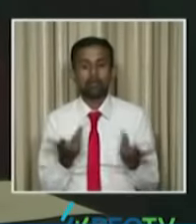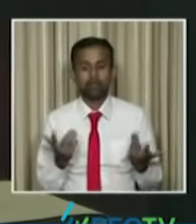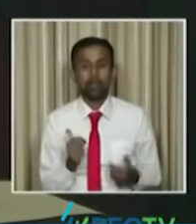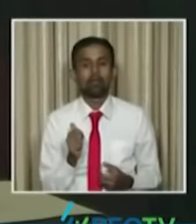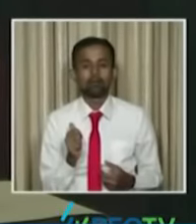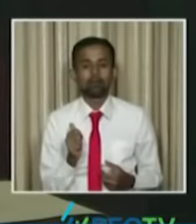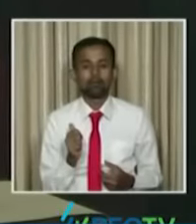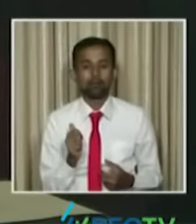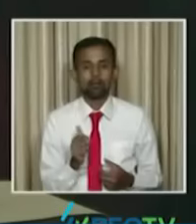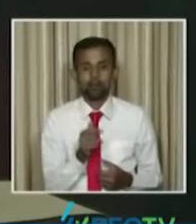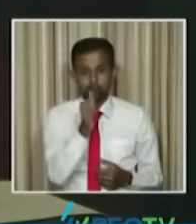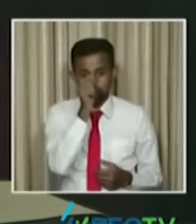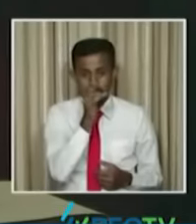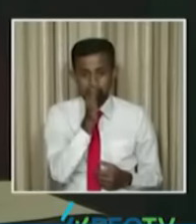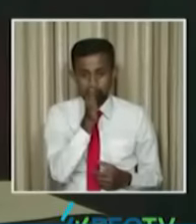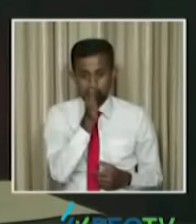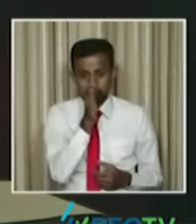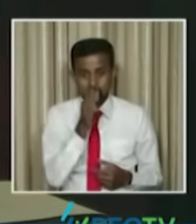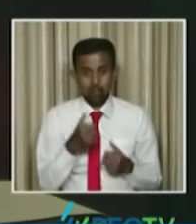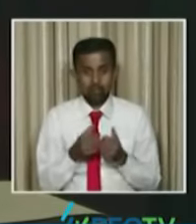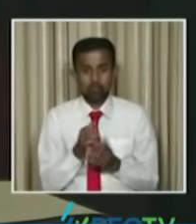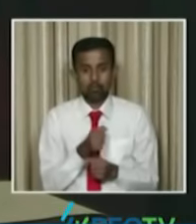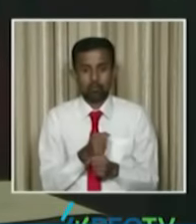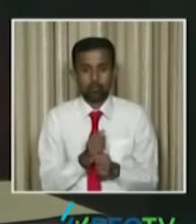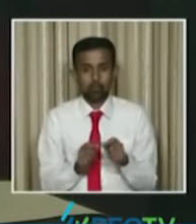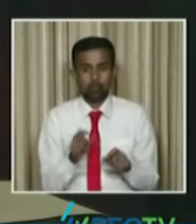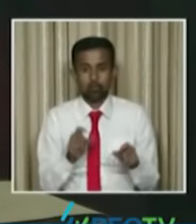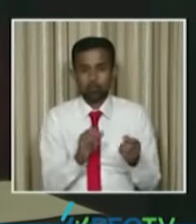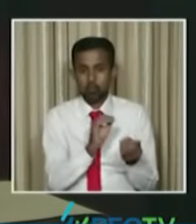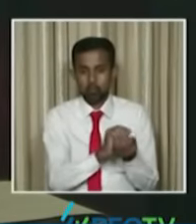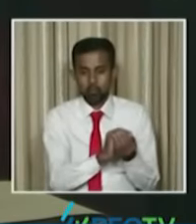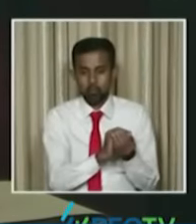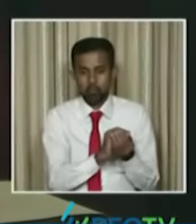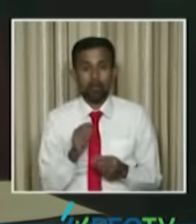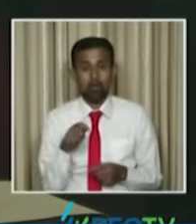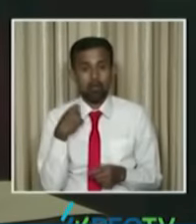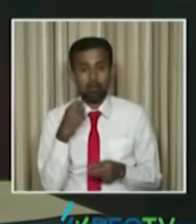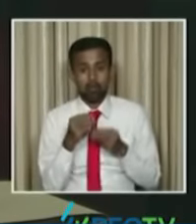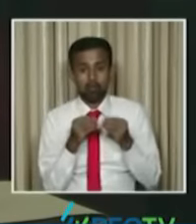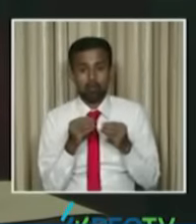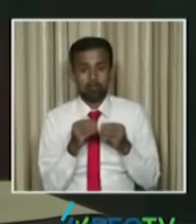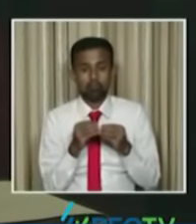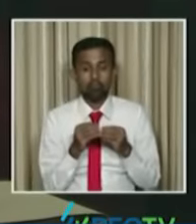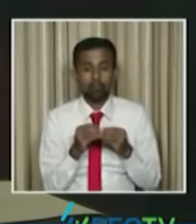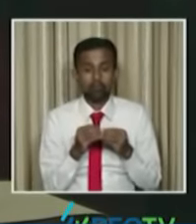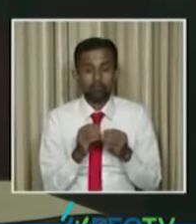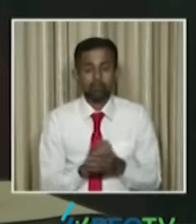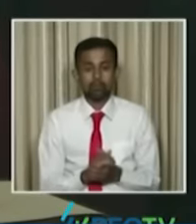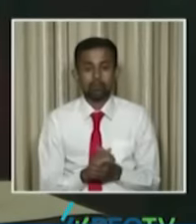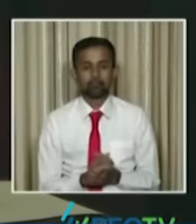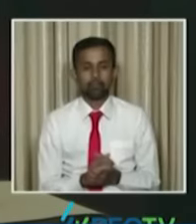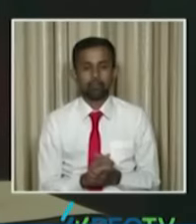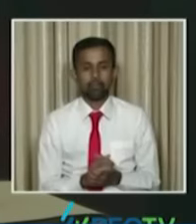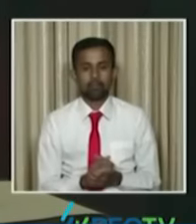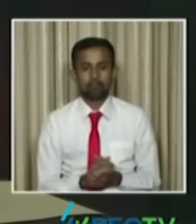මිත්තා, වංචාහා දූෂණ සිදු කරන තමාණ්ඩුවේ සමාජිකින් ආරක්ෂා කිරීමට කටයුතු කිරීමේදී උට්ටාන සම්පදා ධර්මය ගැන කතා කරන්න